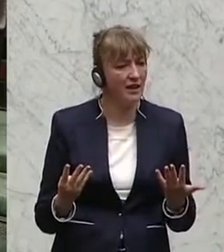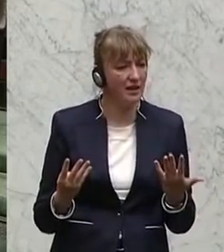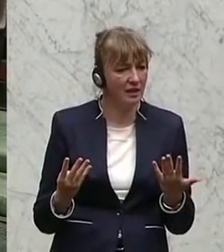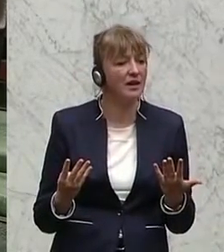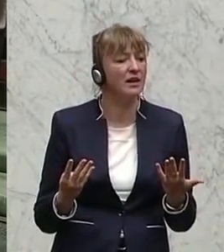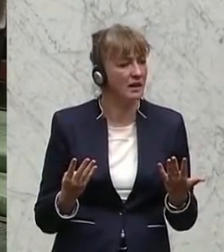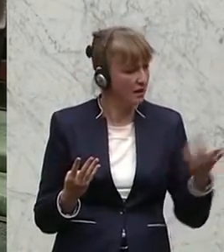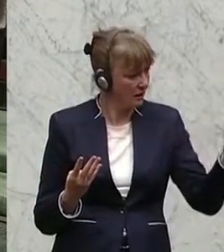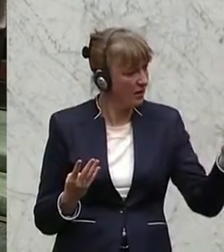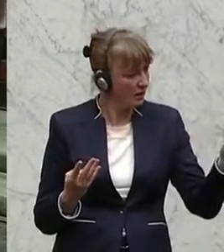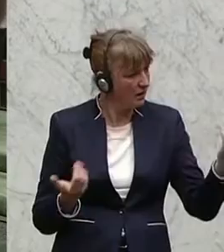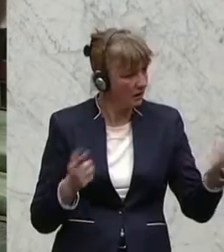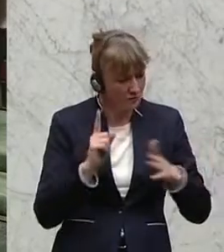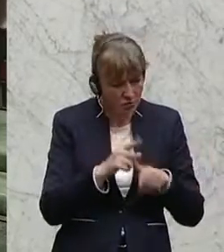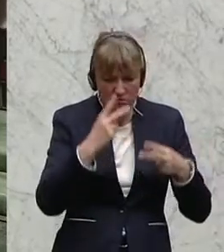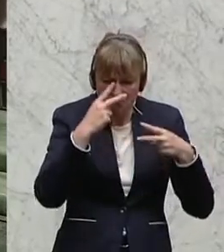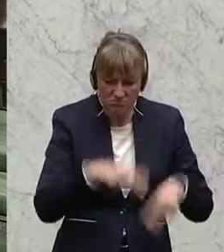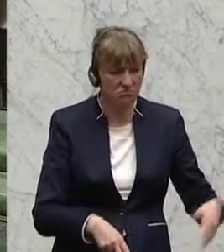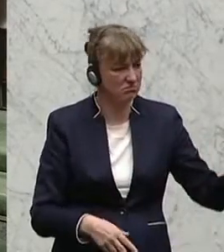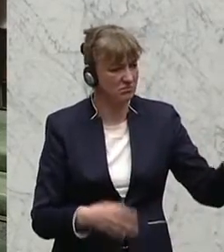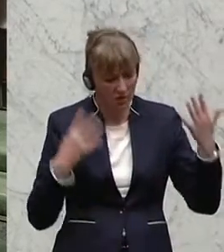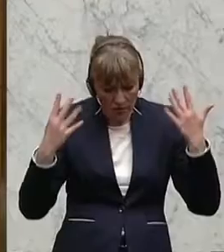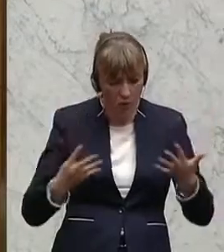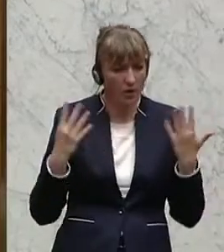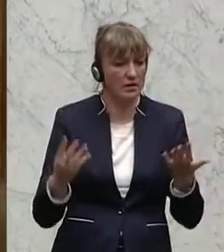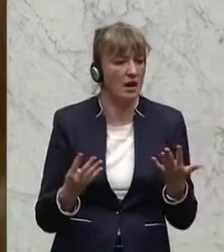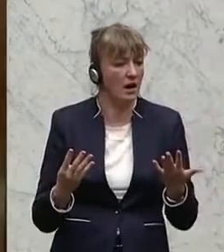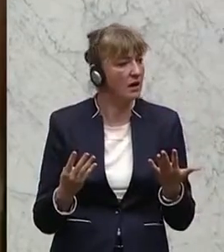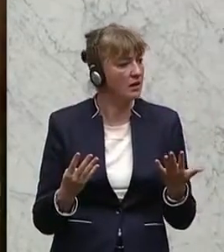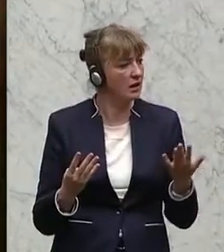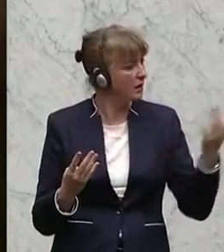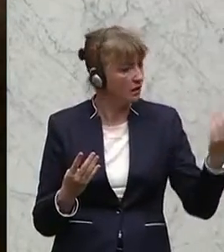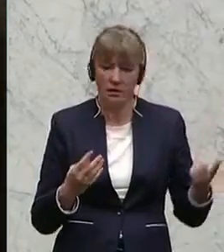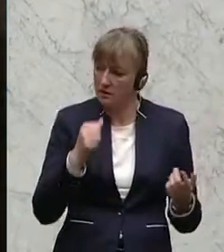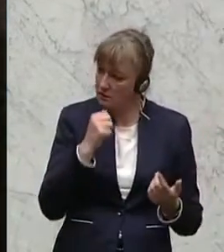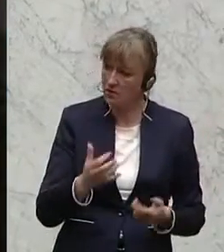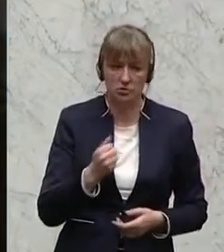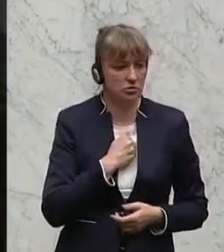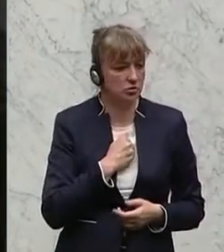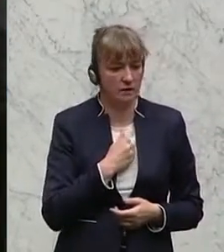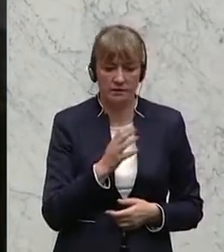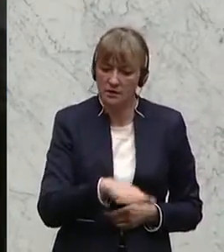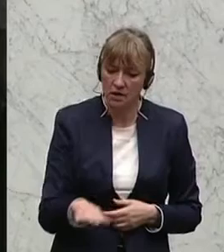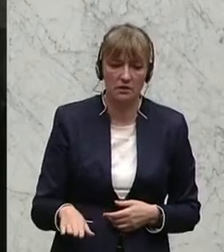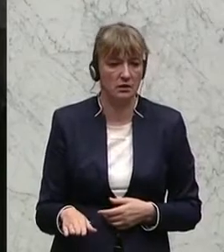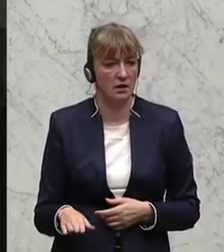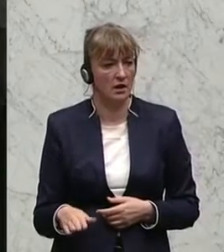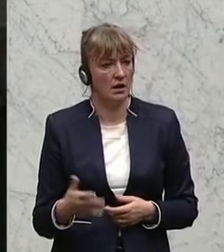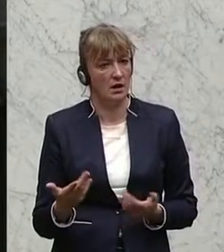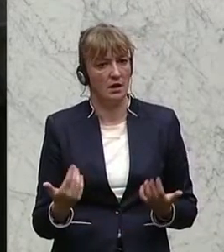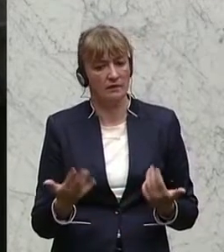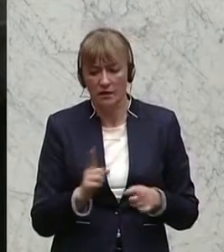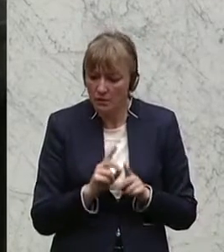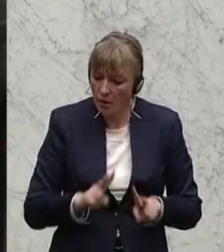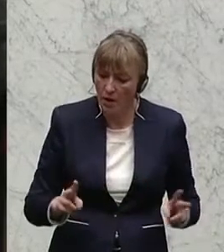nach neun Jahren, Sie sollten sich in Grund und Boden genieren, nach 9 Jahren haben Sie es nicht geschafft, Kindern die